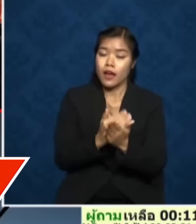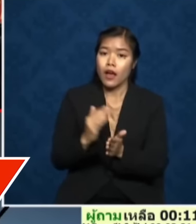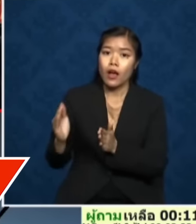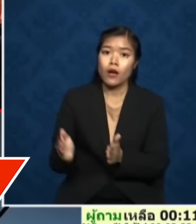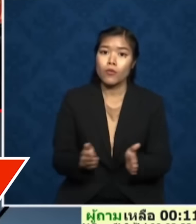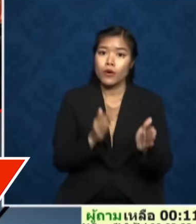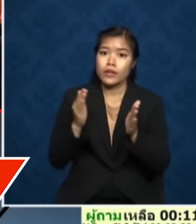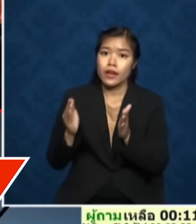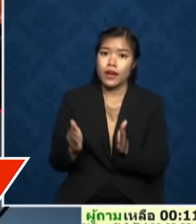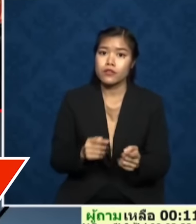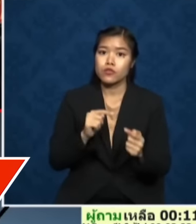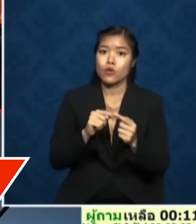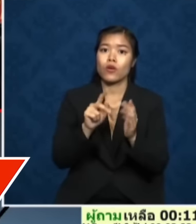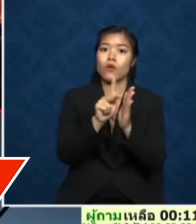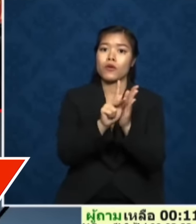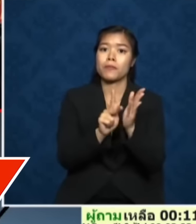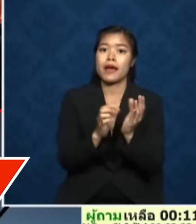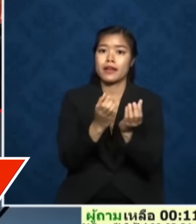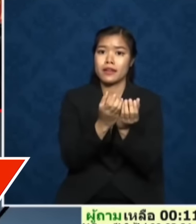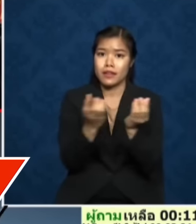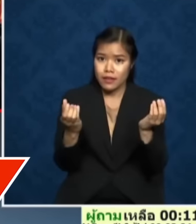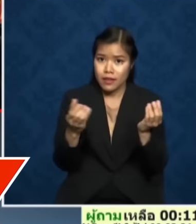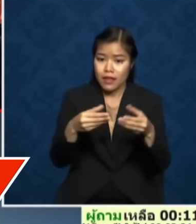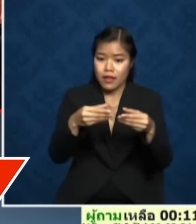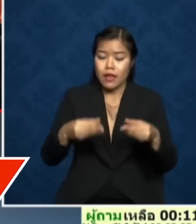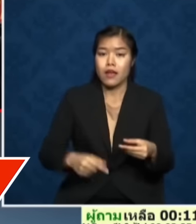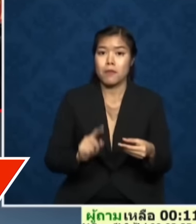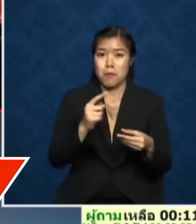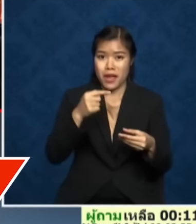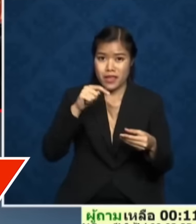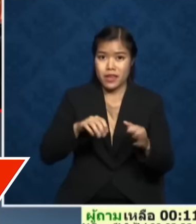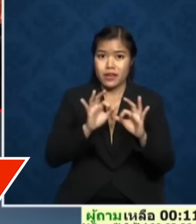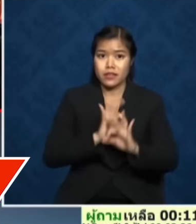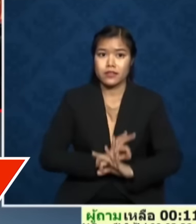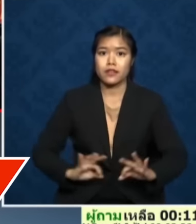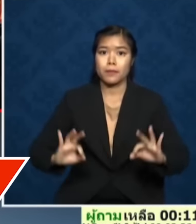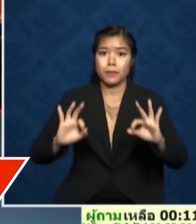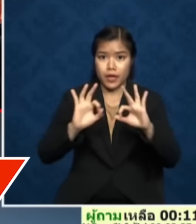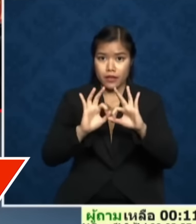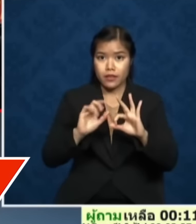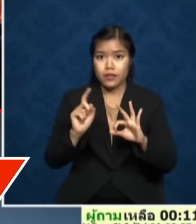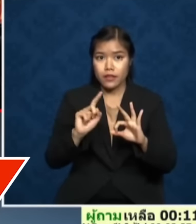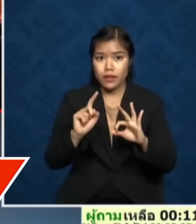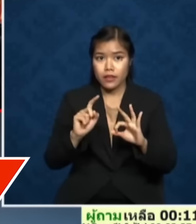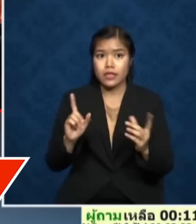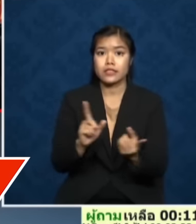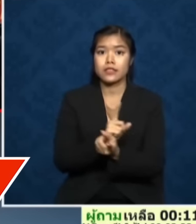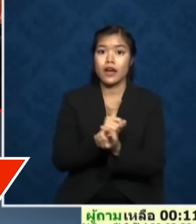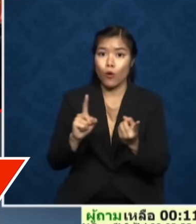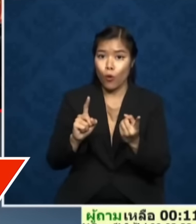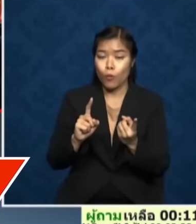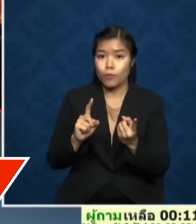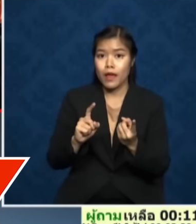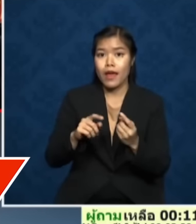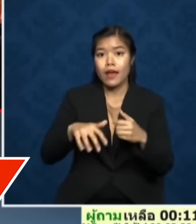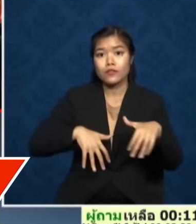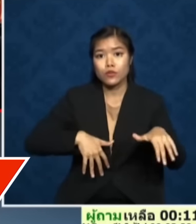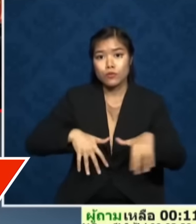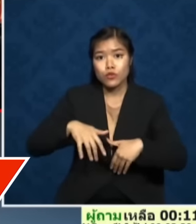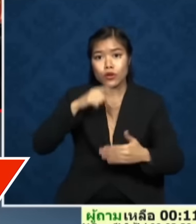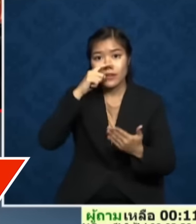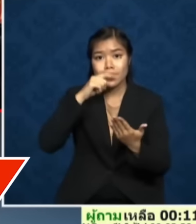จะเป็นกระบวนการสำคัญที่จะทำให้สังคมไทยที่มีความคิดเห็น